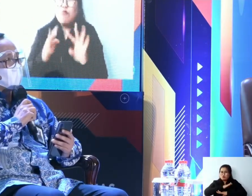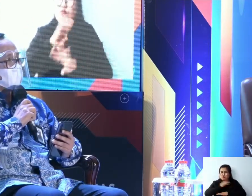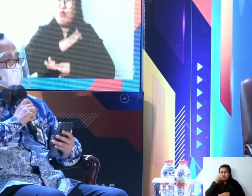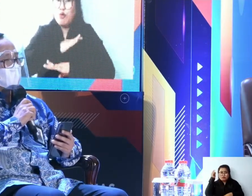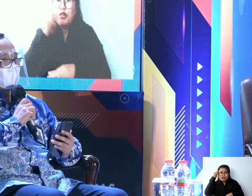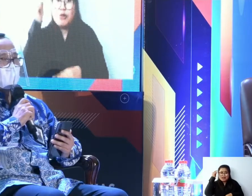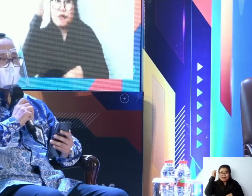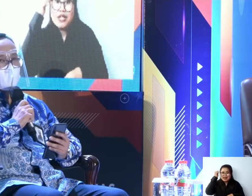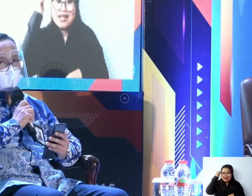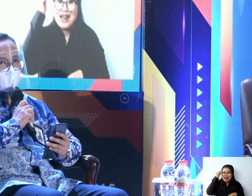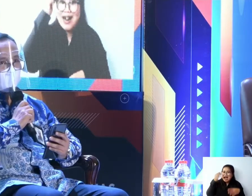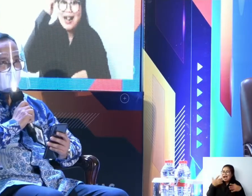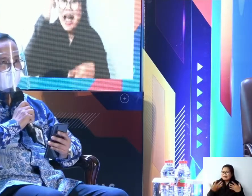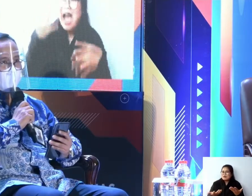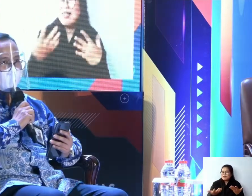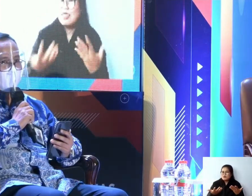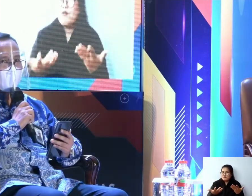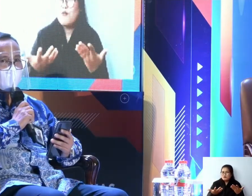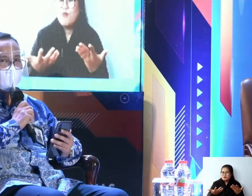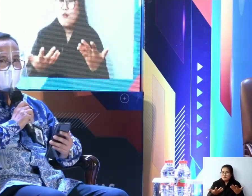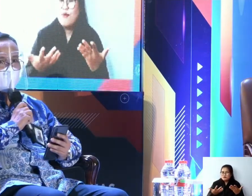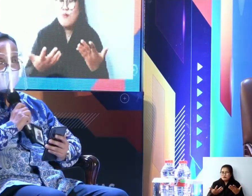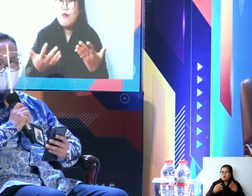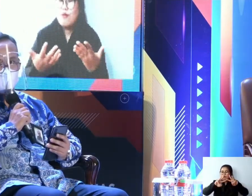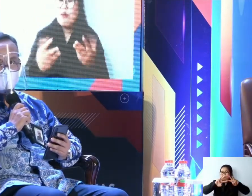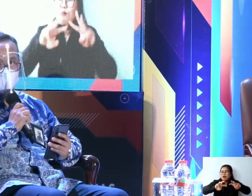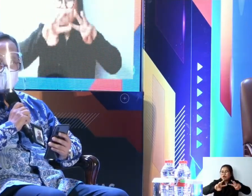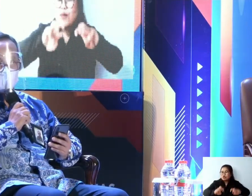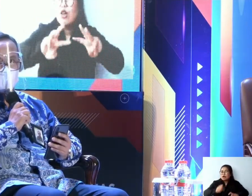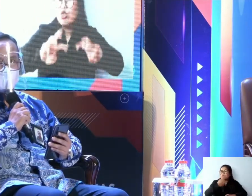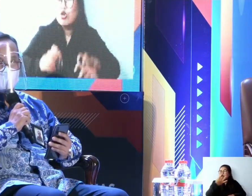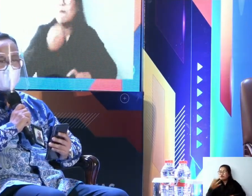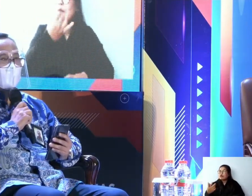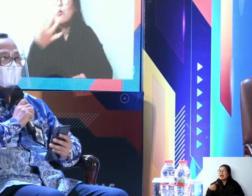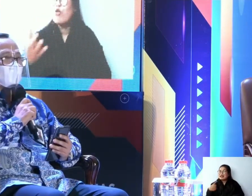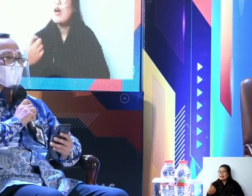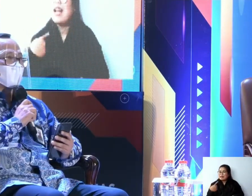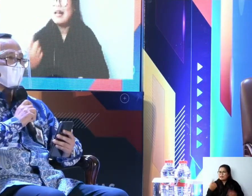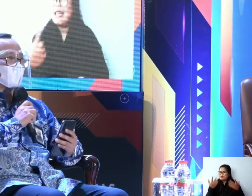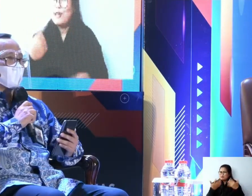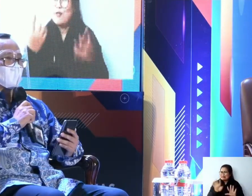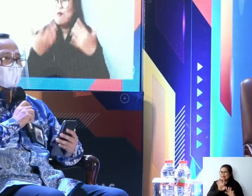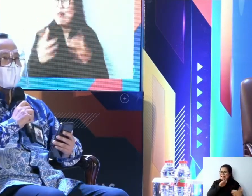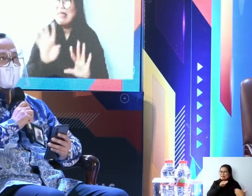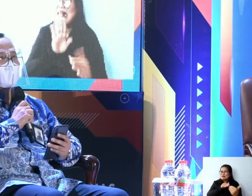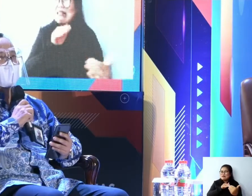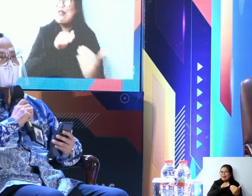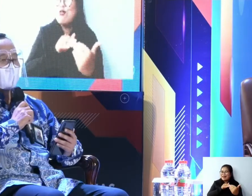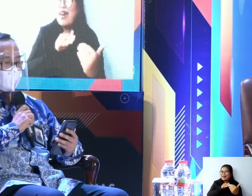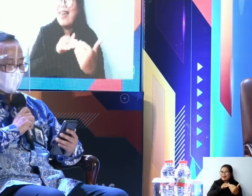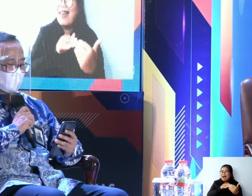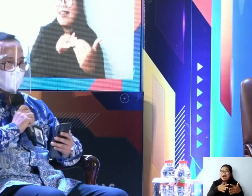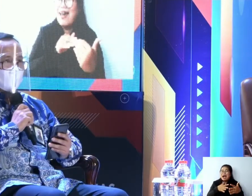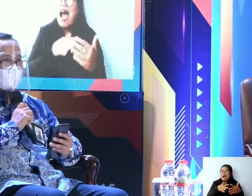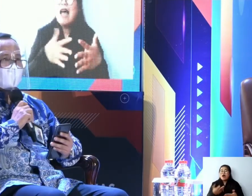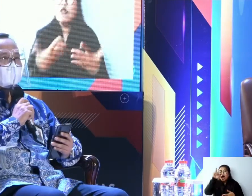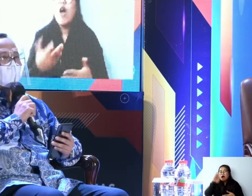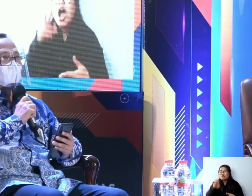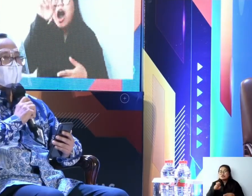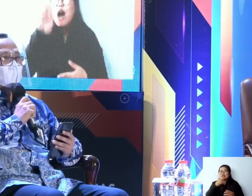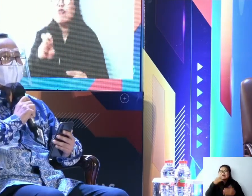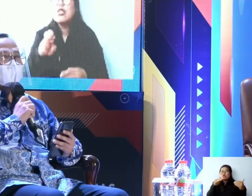mungkin Metode penghitungan kita sudah tidak sesuai lagi dan perlu disesuaikan dengan